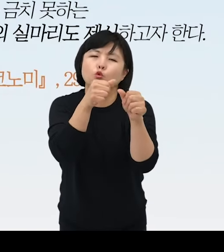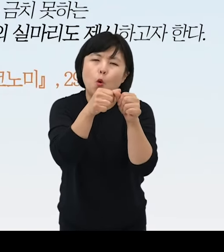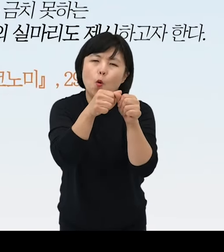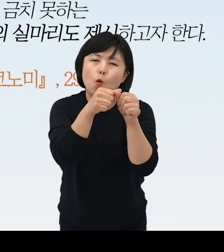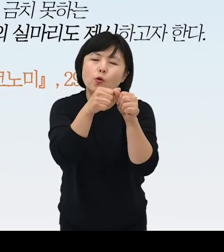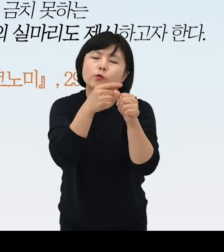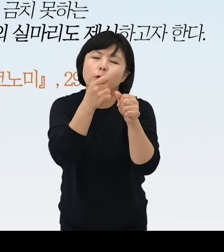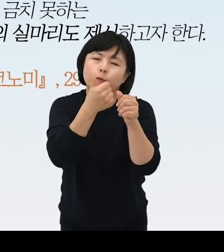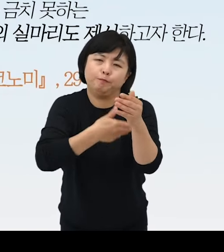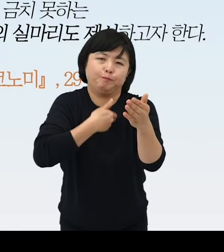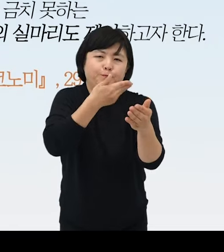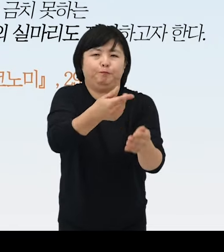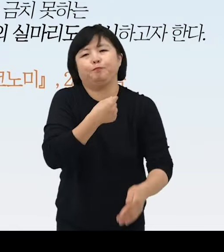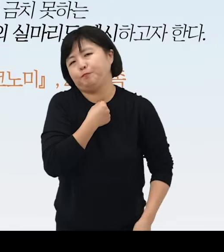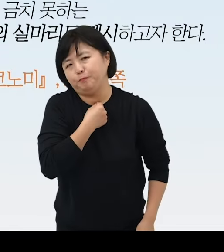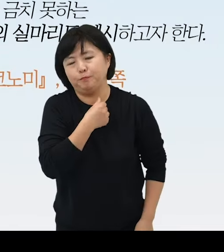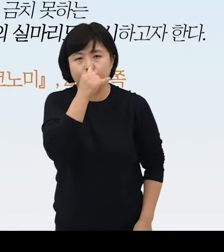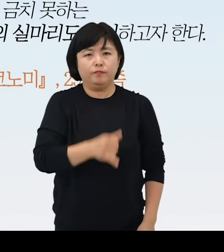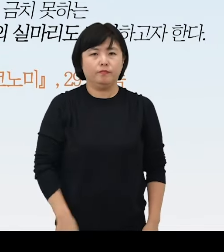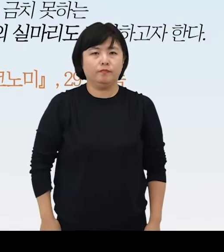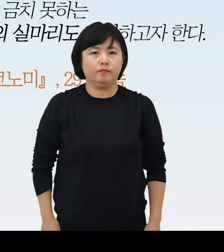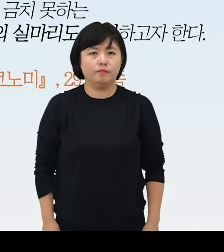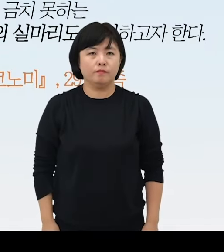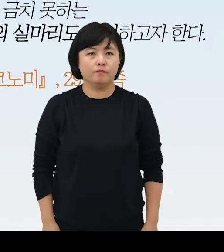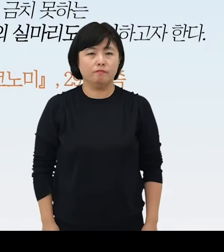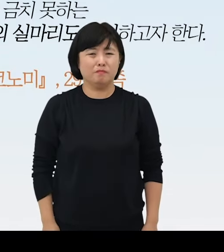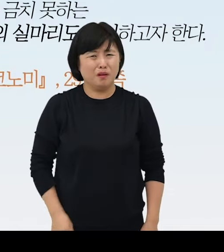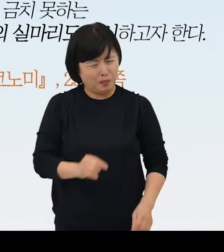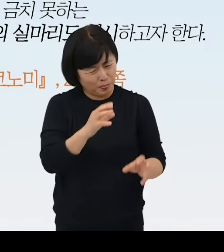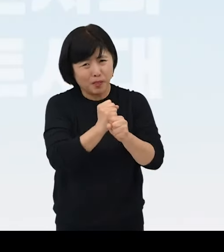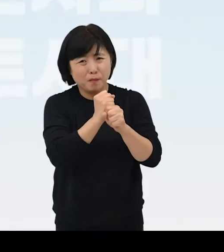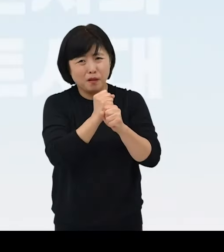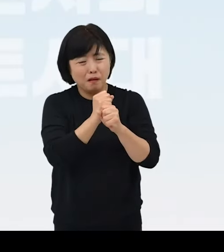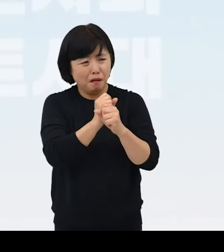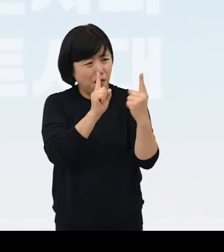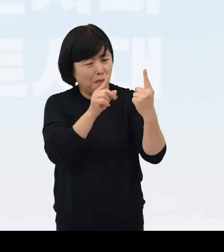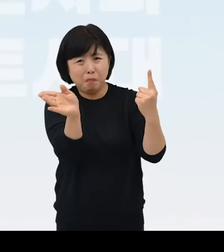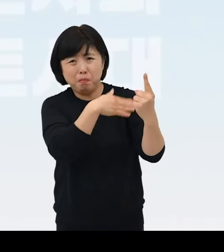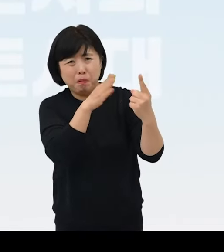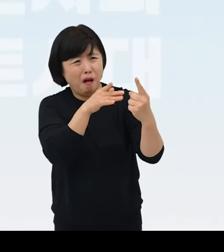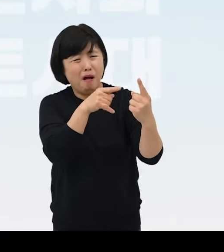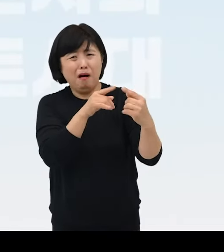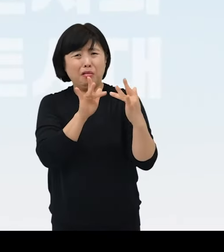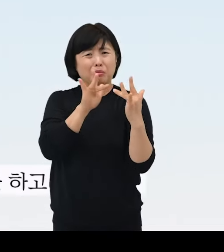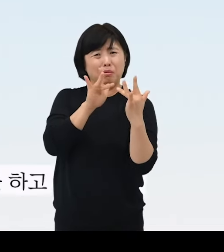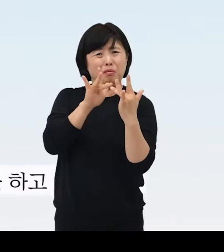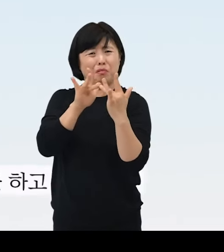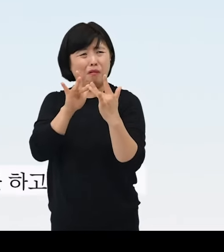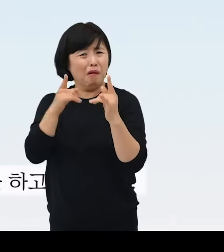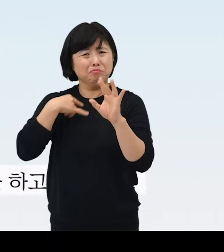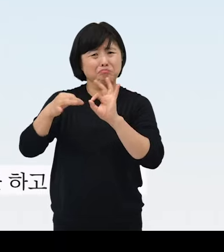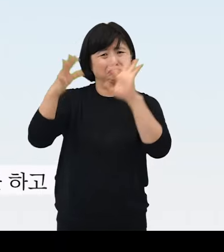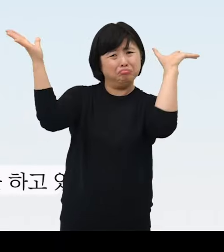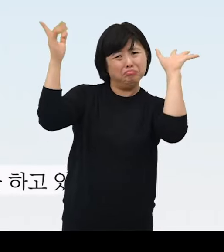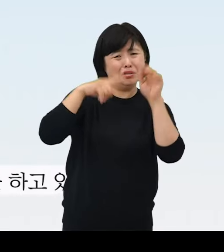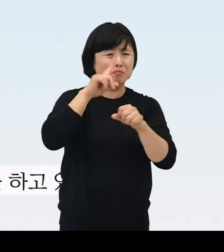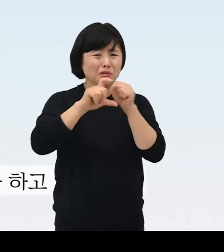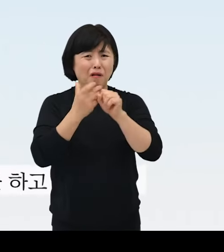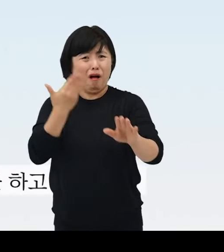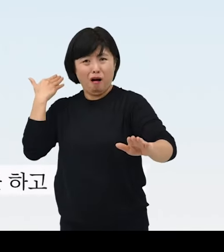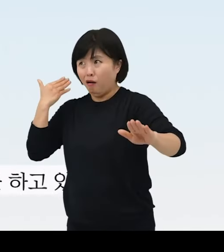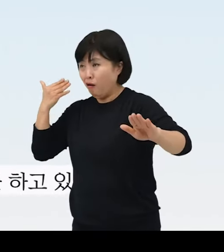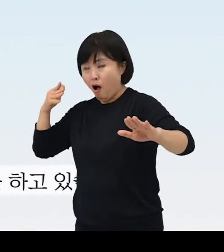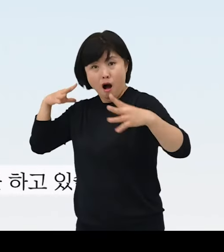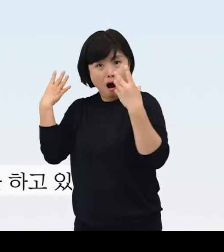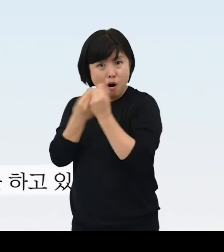사람들을 위해서 몇 가지 숙고의 실마리도 제공하고자 한다. 이 말해서 비대면 사회, 언택트 시대를 마치 15년 전에